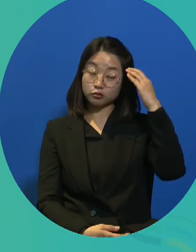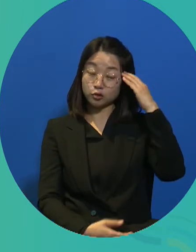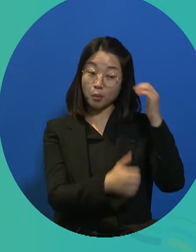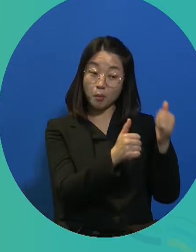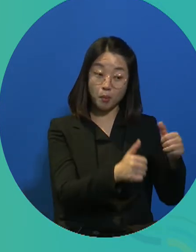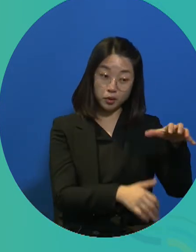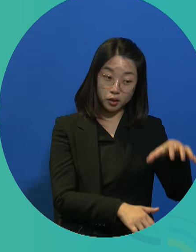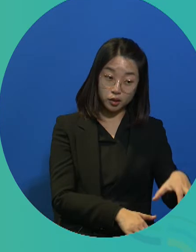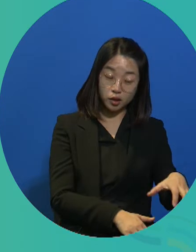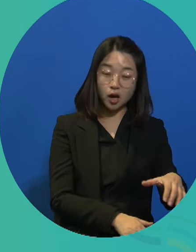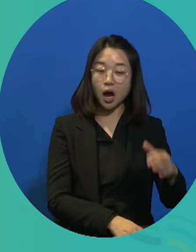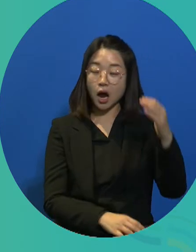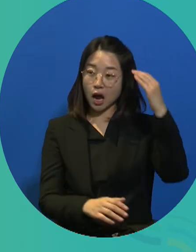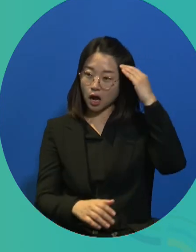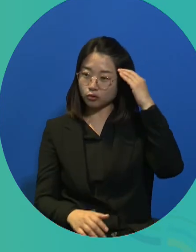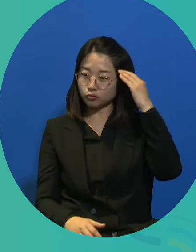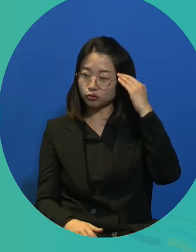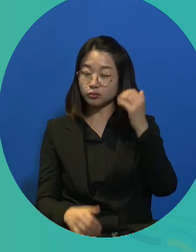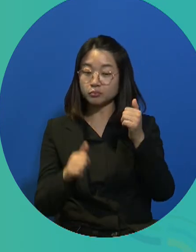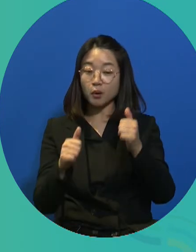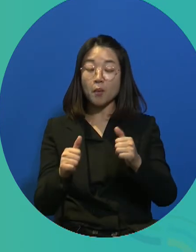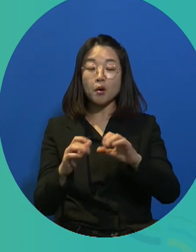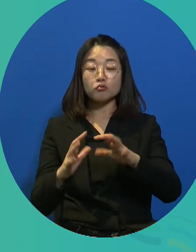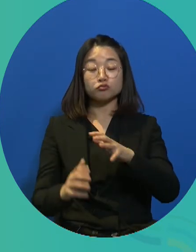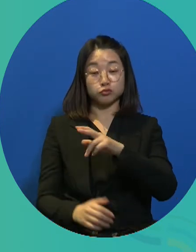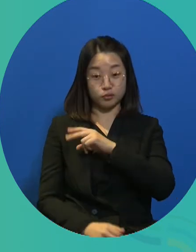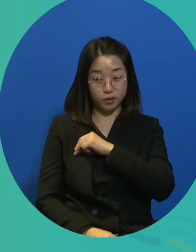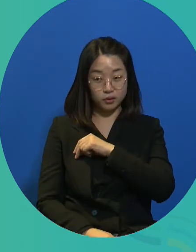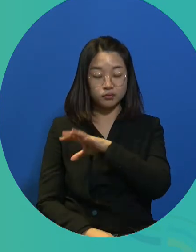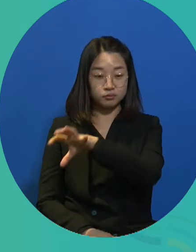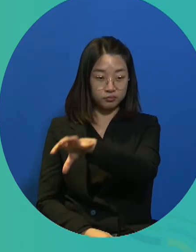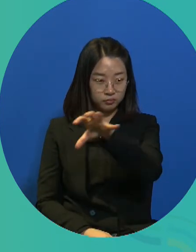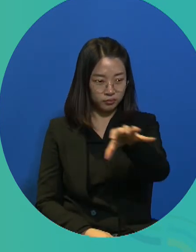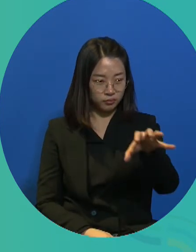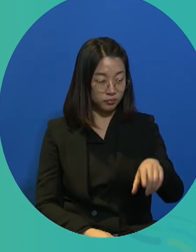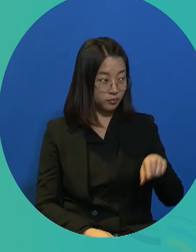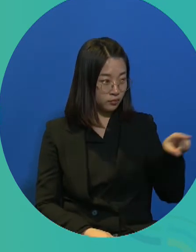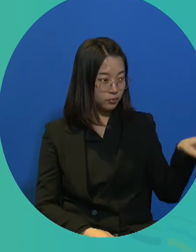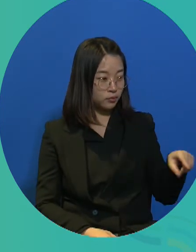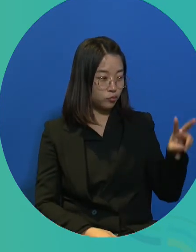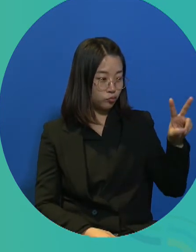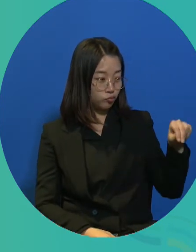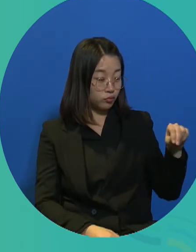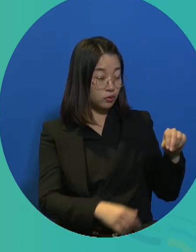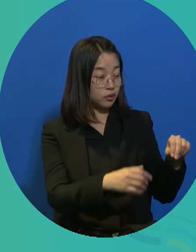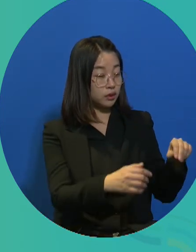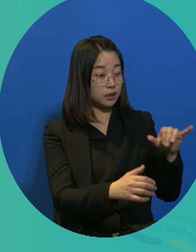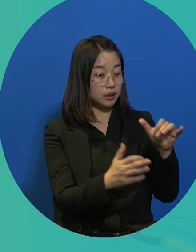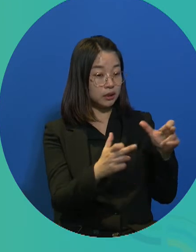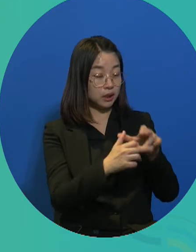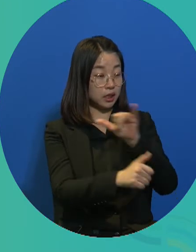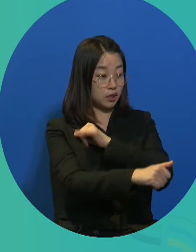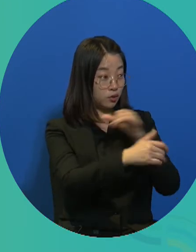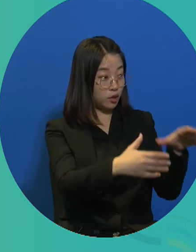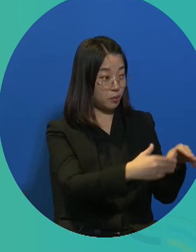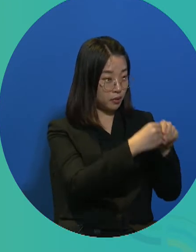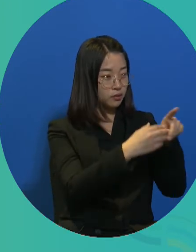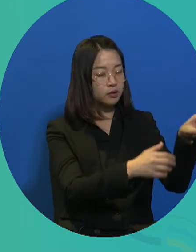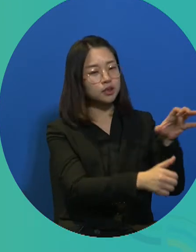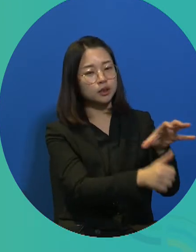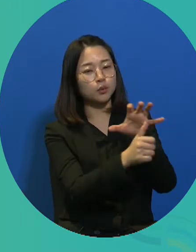법리를 발전시켜 나가는 데 대해서도 CRPD 위원회의 결정이 자양분을 제공할 것으로